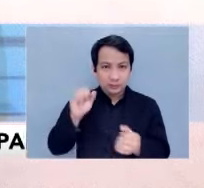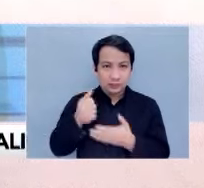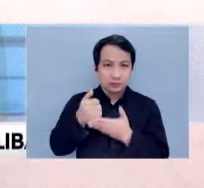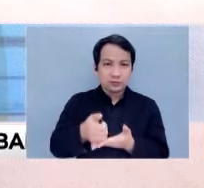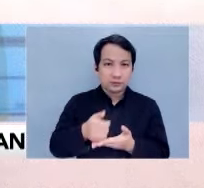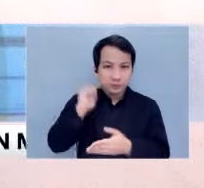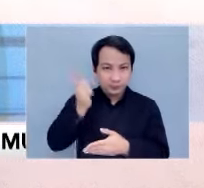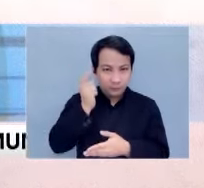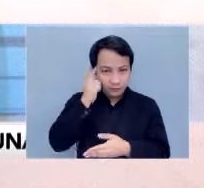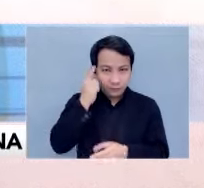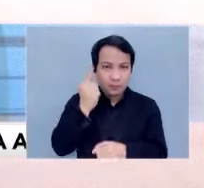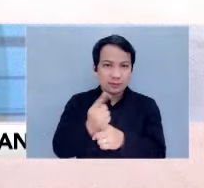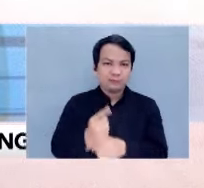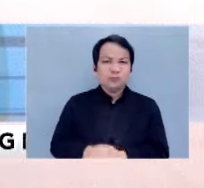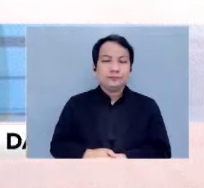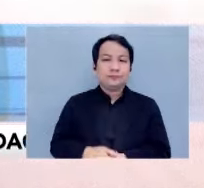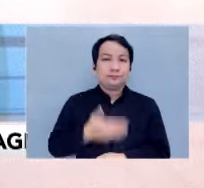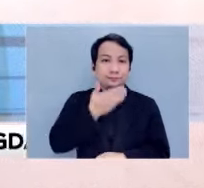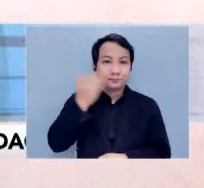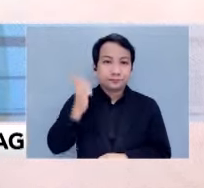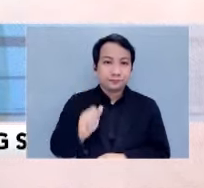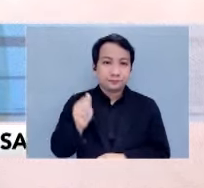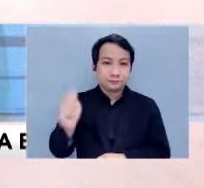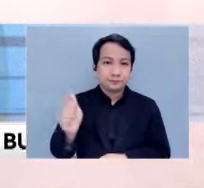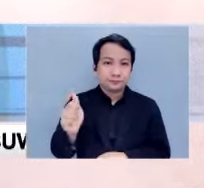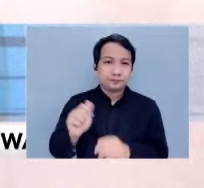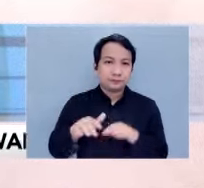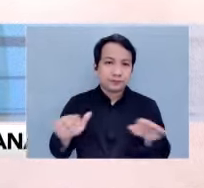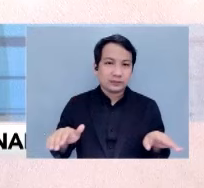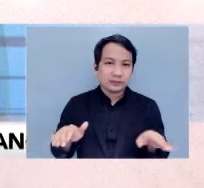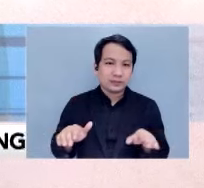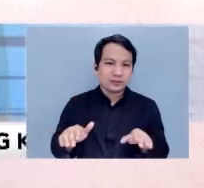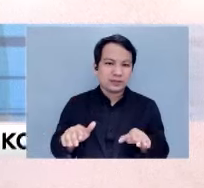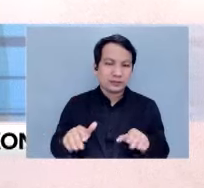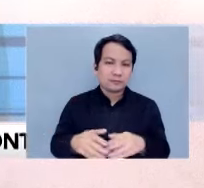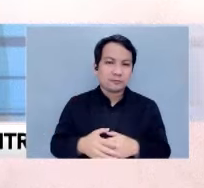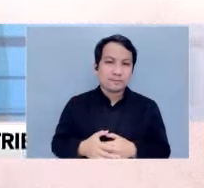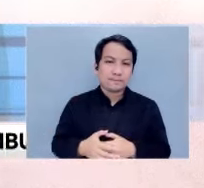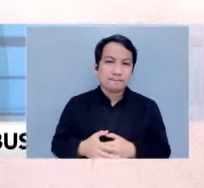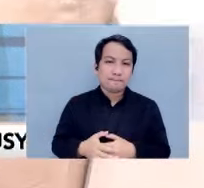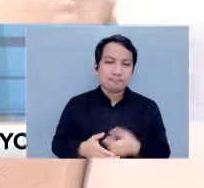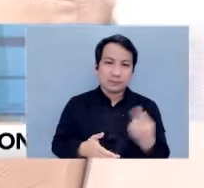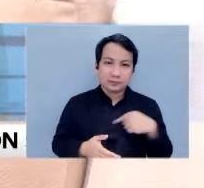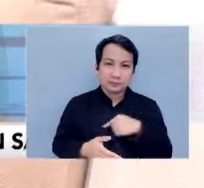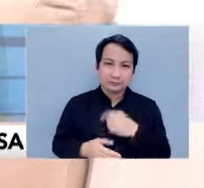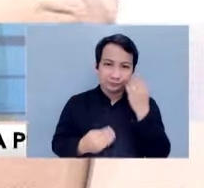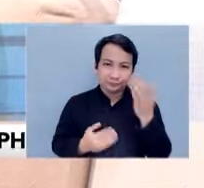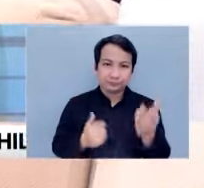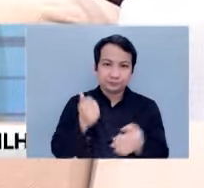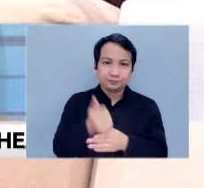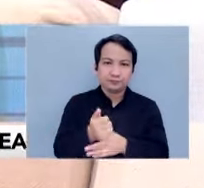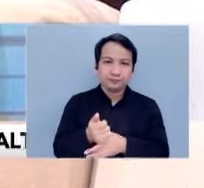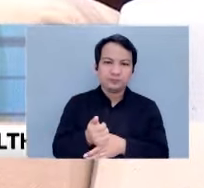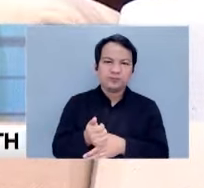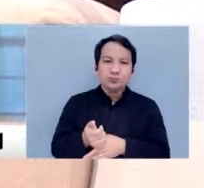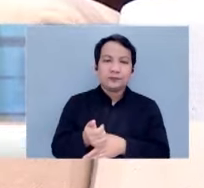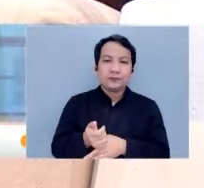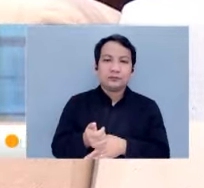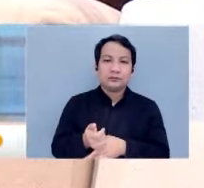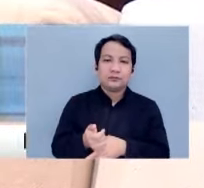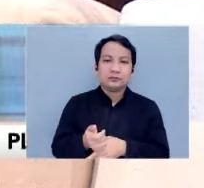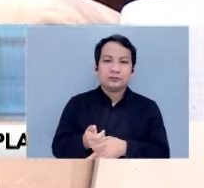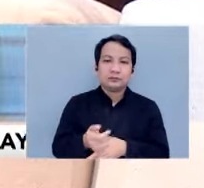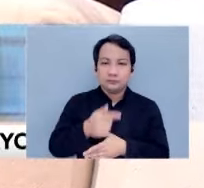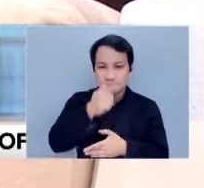tama for the best interest of the children. Ito naman, attorney, nabanggit nyo kanina kung puro minor de edad. 17